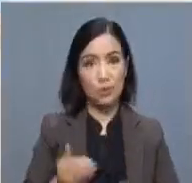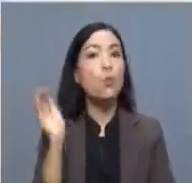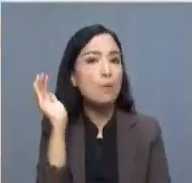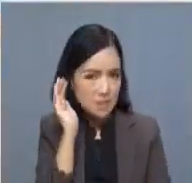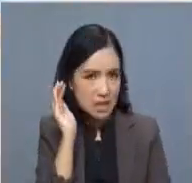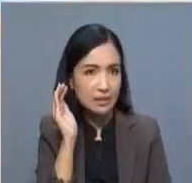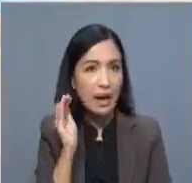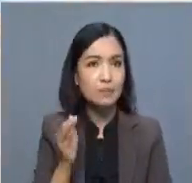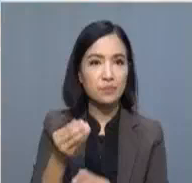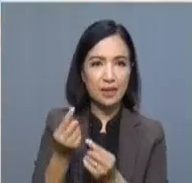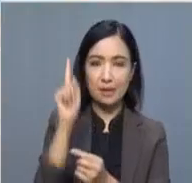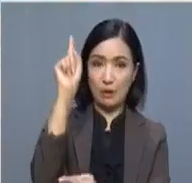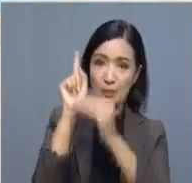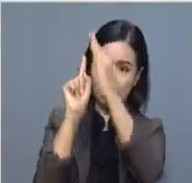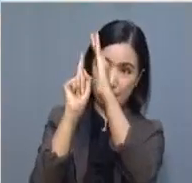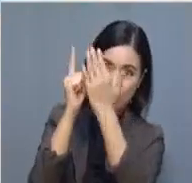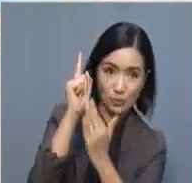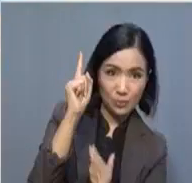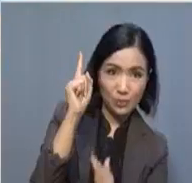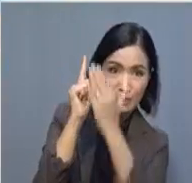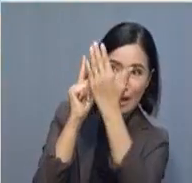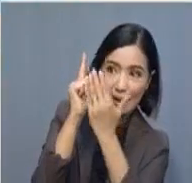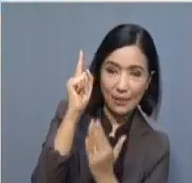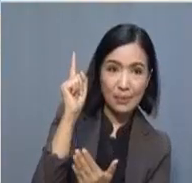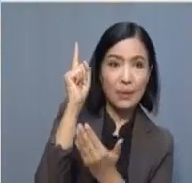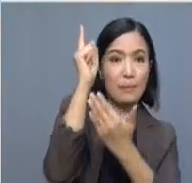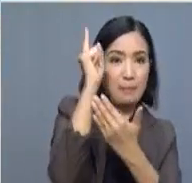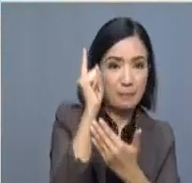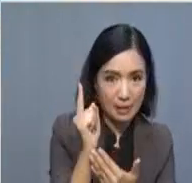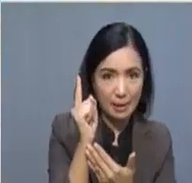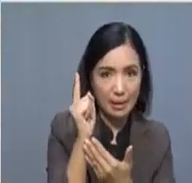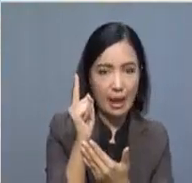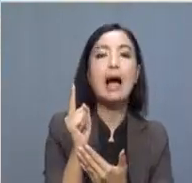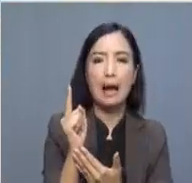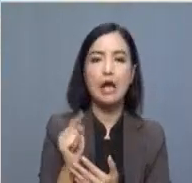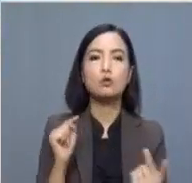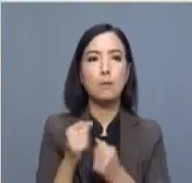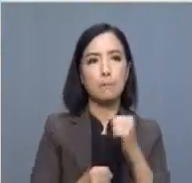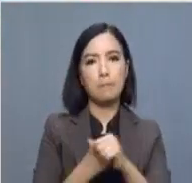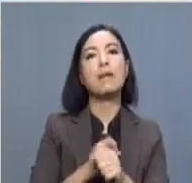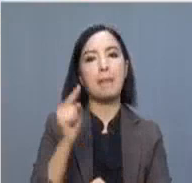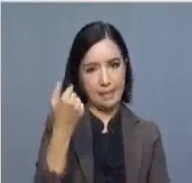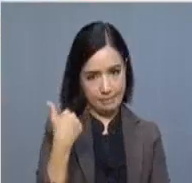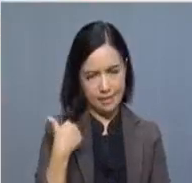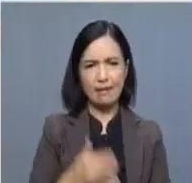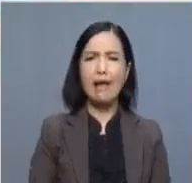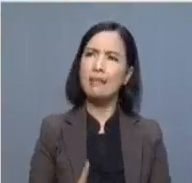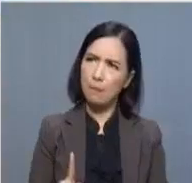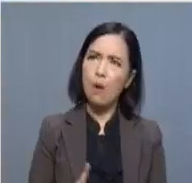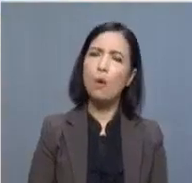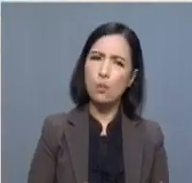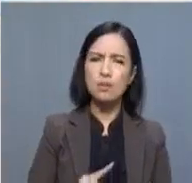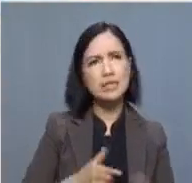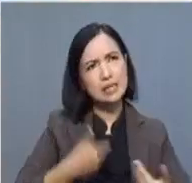ตุงนี่นะนะครับตุงนี่เป็นมงคลนะครับเขาจะถวายในช่วงปีใหม่เมืองนะครับแต่ก็มีบางเทศกาลที่เขาจะทำไว้อ